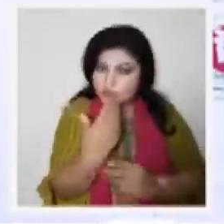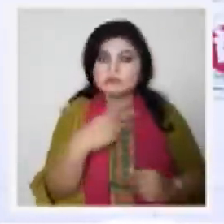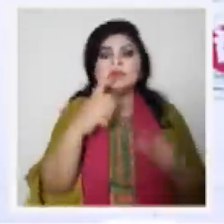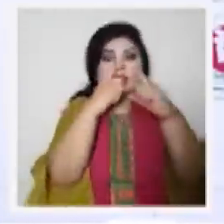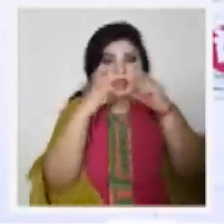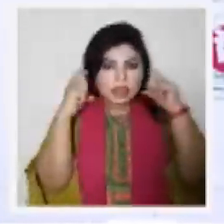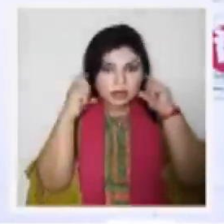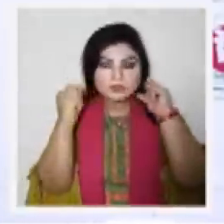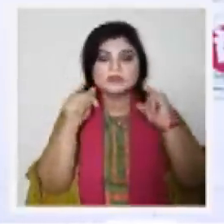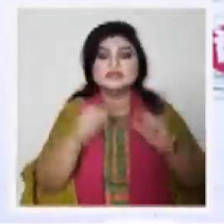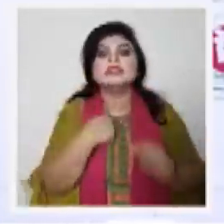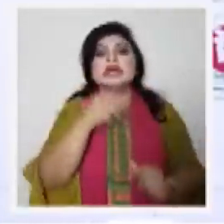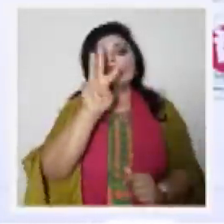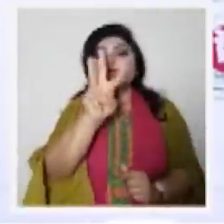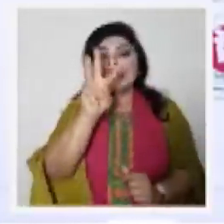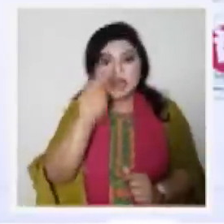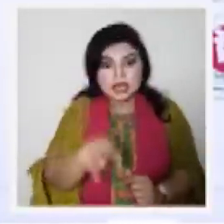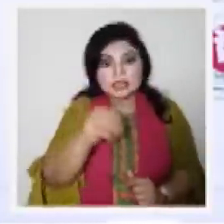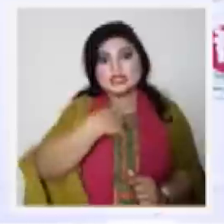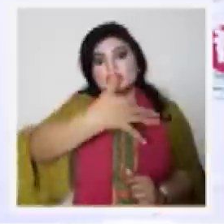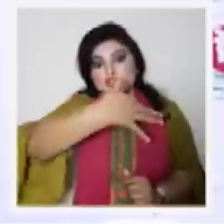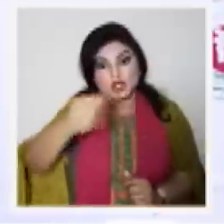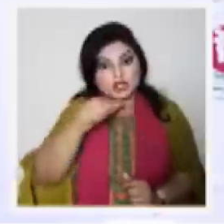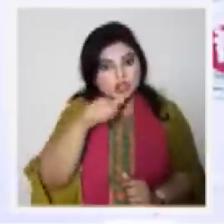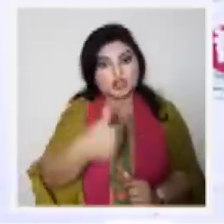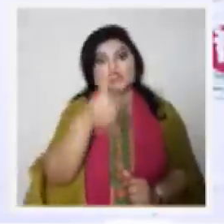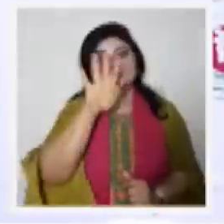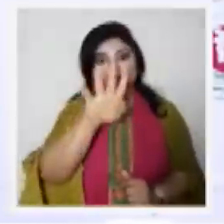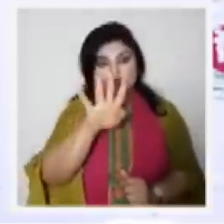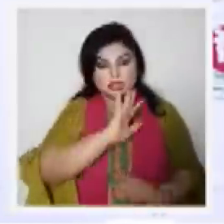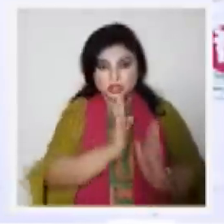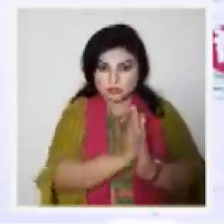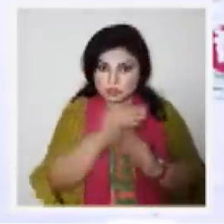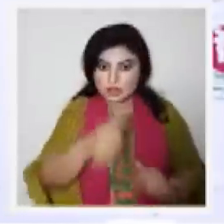24 ঘন্টায় সুরক্ষা সামগ্রী যা বিতরণ হয়েছে, বিভিন্ন ক্যাটাগরি গ্লাভস